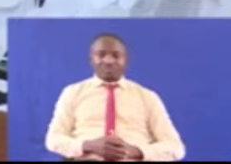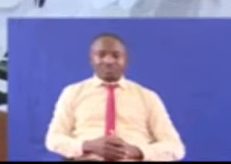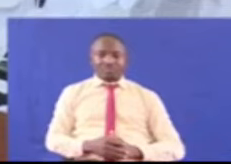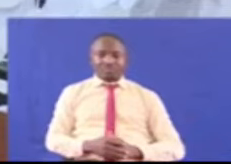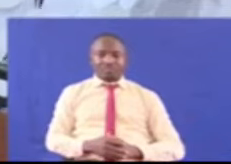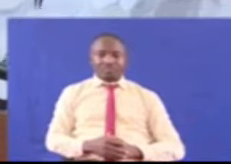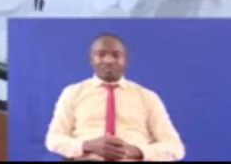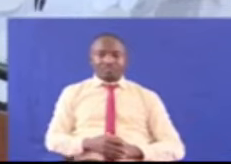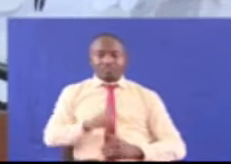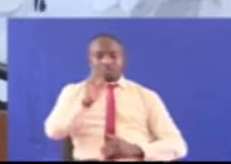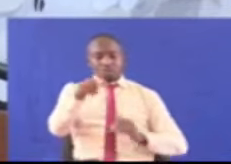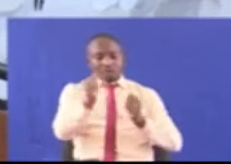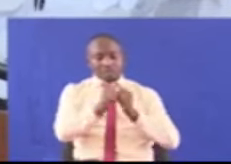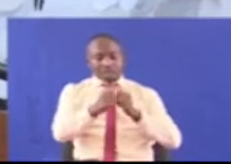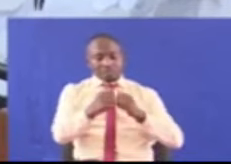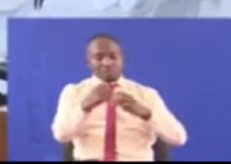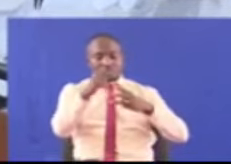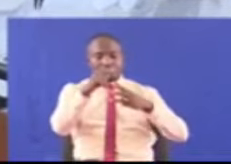Tukamwambia vitu vitatu: